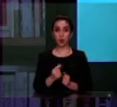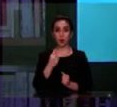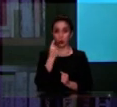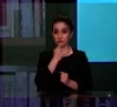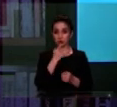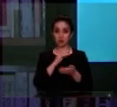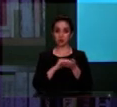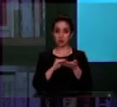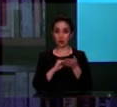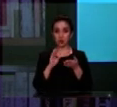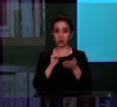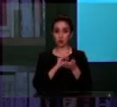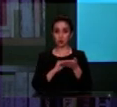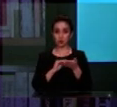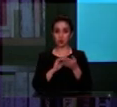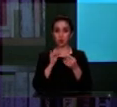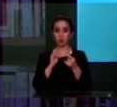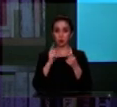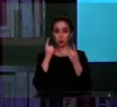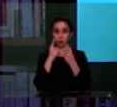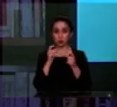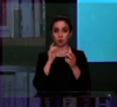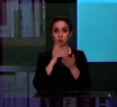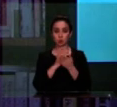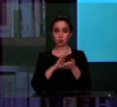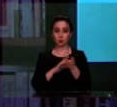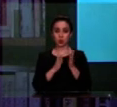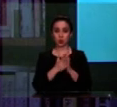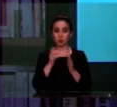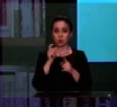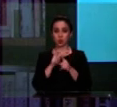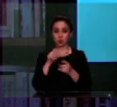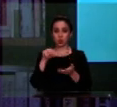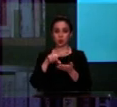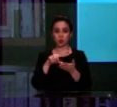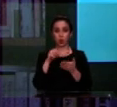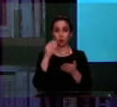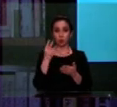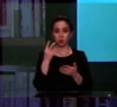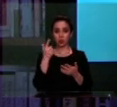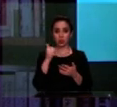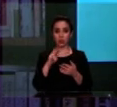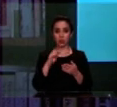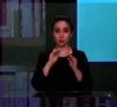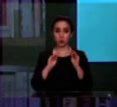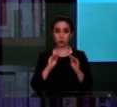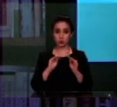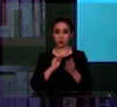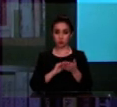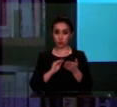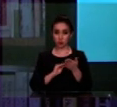Og'zaki va yozma publitsistik uslubga oid so'zlar ishtirokida 4 gap tuzing.